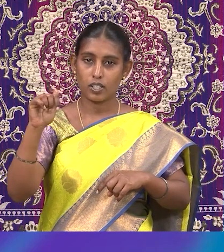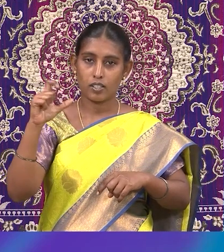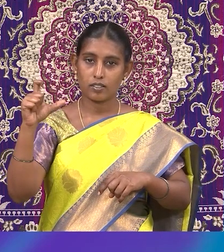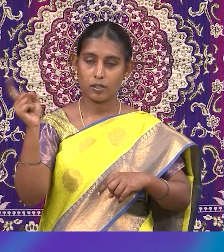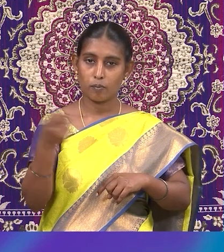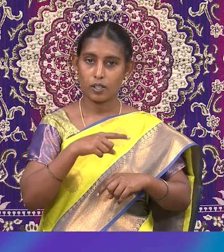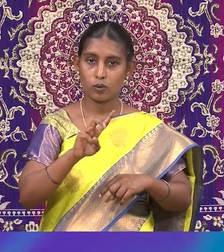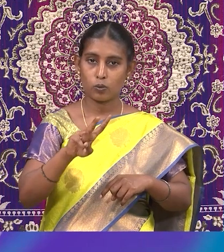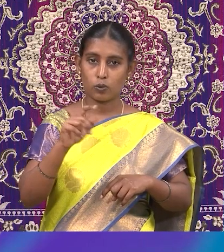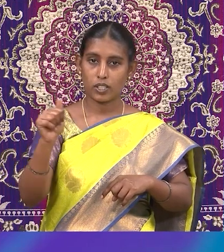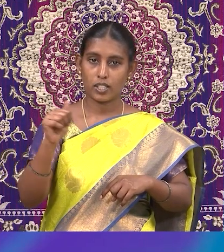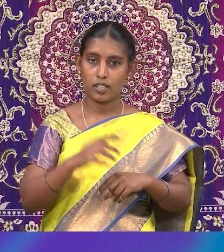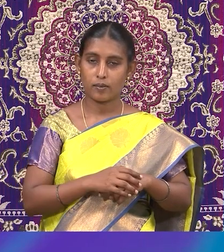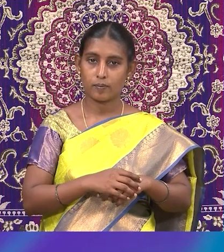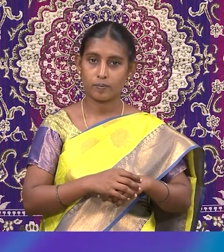√b² - 4ac/2a